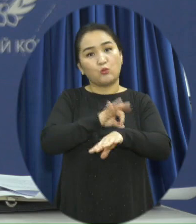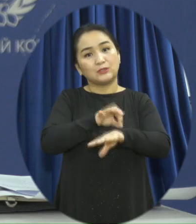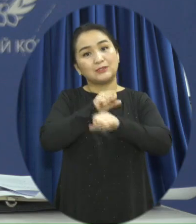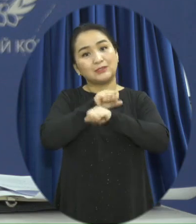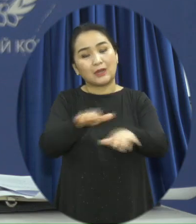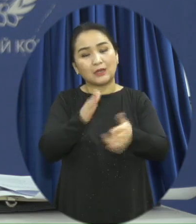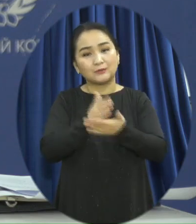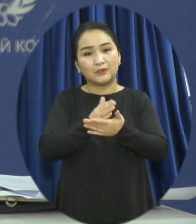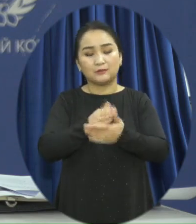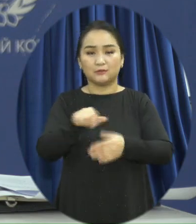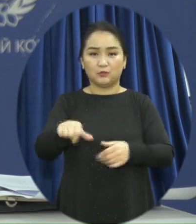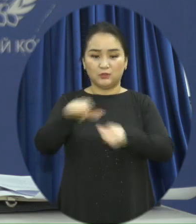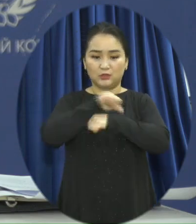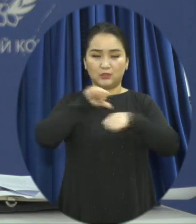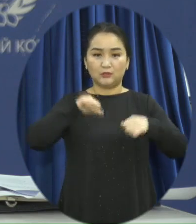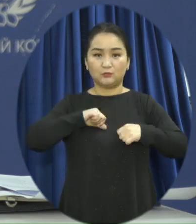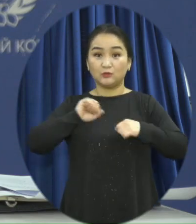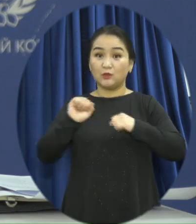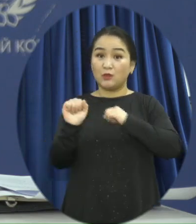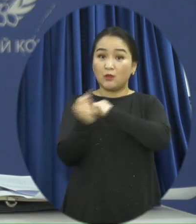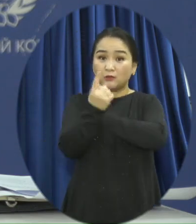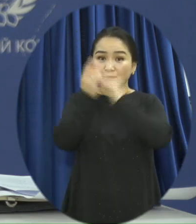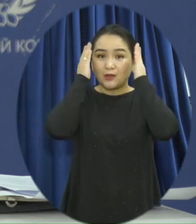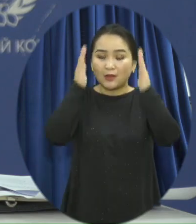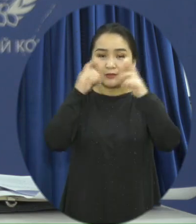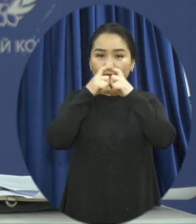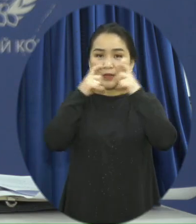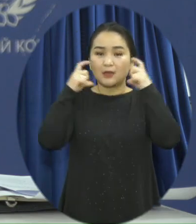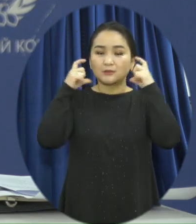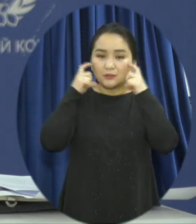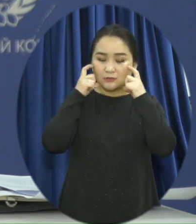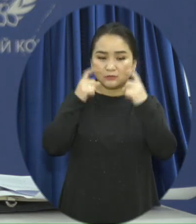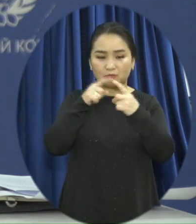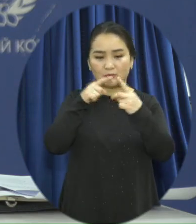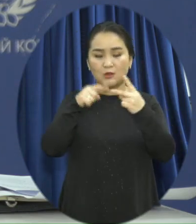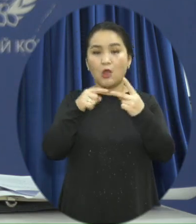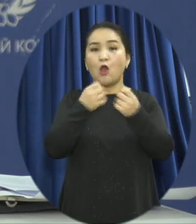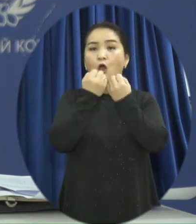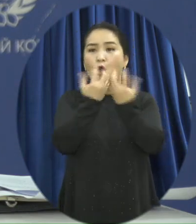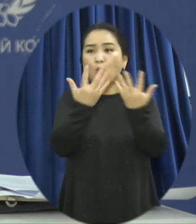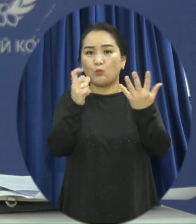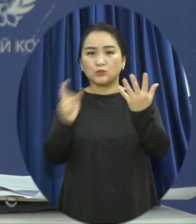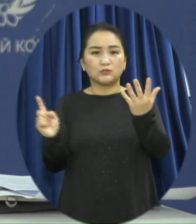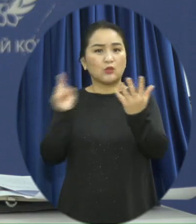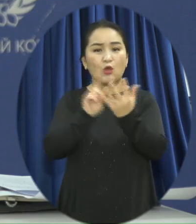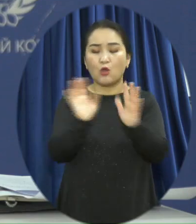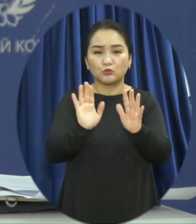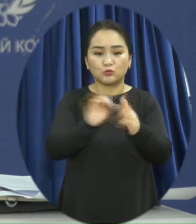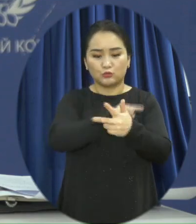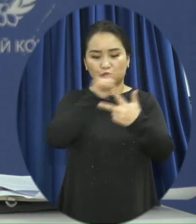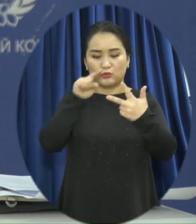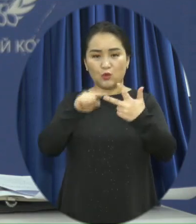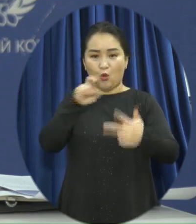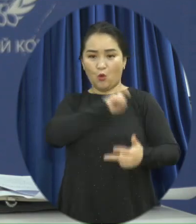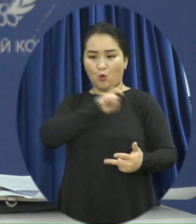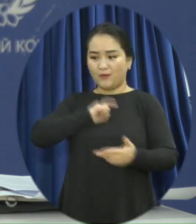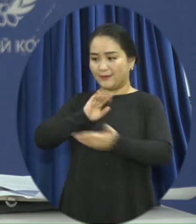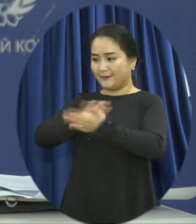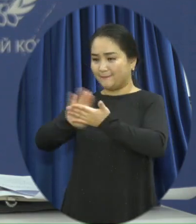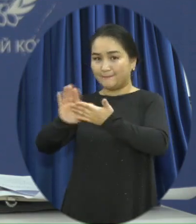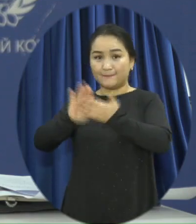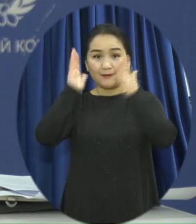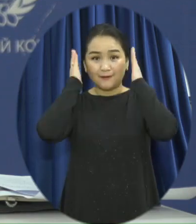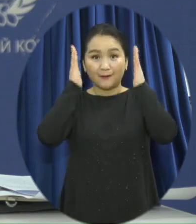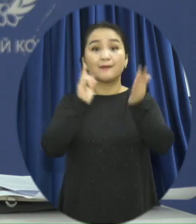маск зөөж, аль болох одоо олон цугларсан газар явахгүй байх, хувийн ариун цэвэр эрүүлэх хугаа сахих энэ тал дээр анхаарах.